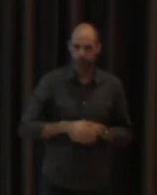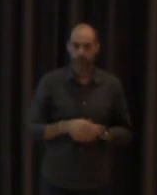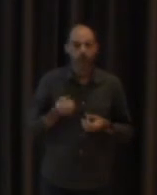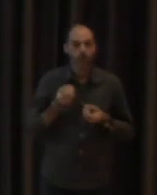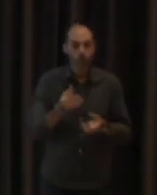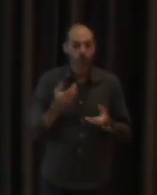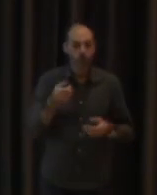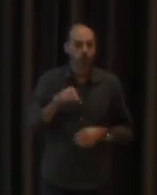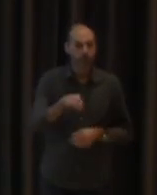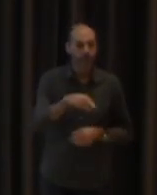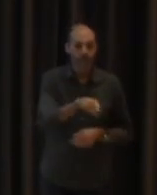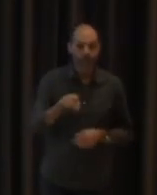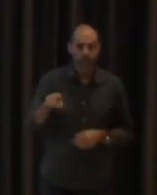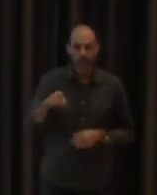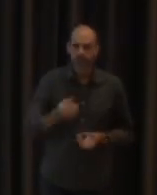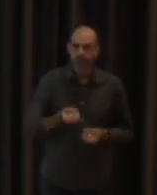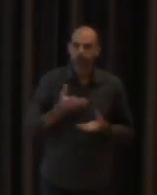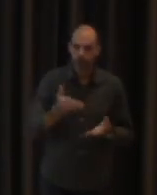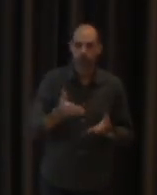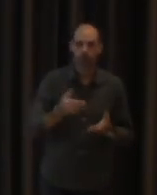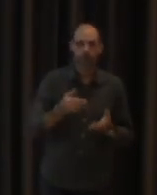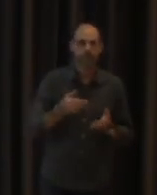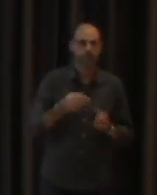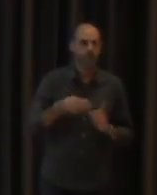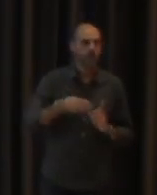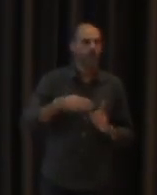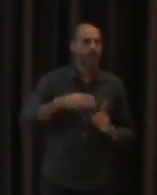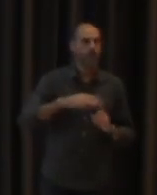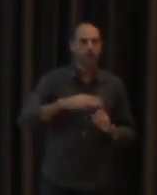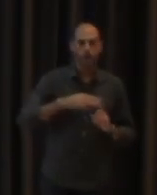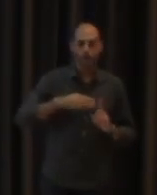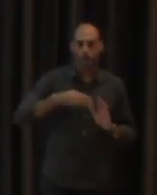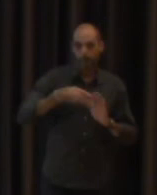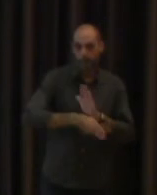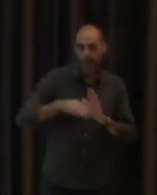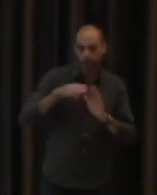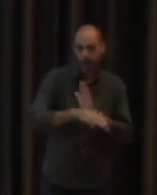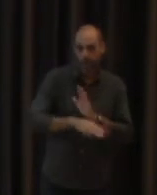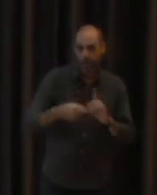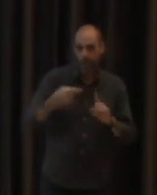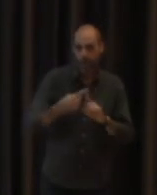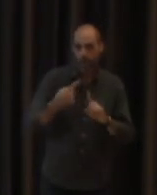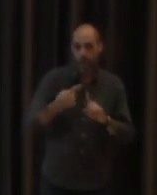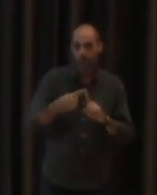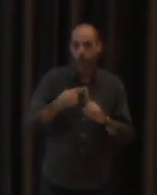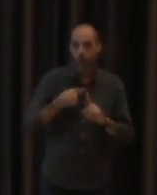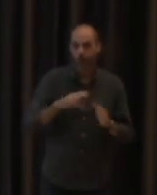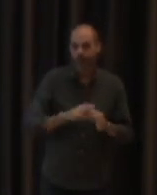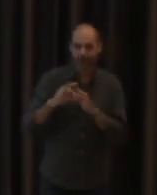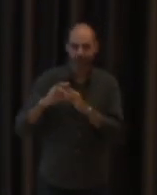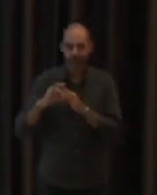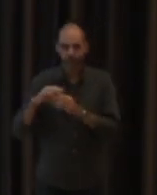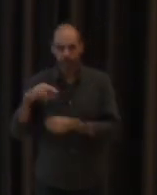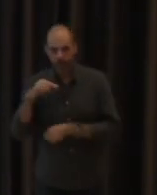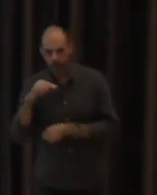díctica és informació pragmàtica. És informació pragmàtica perquè fa referència a l'acte de parla, és a dir, només la